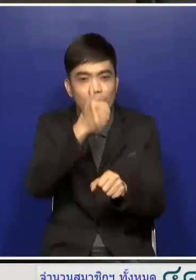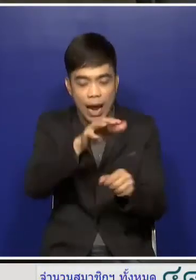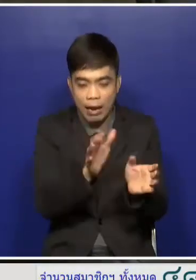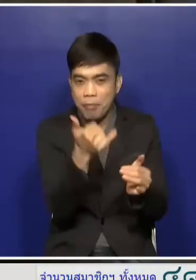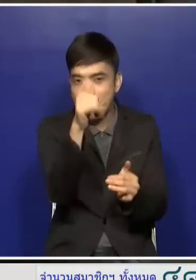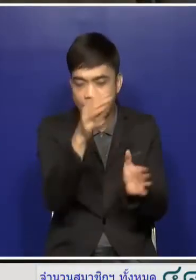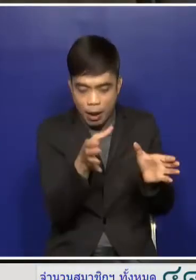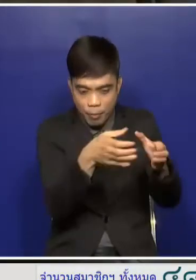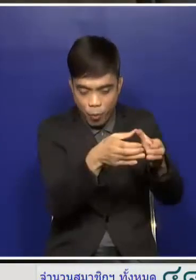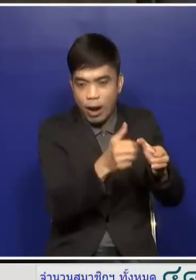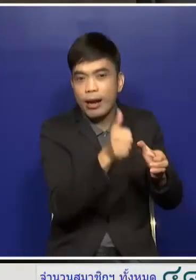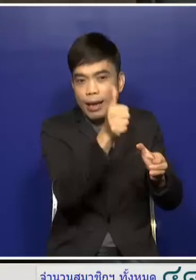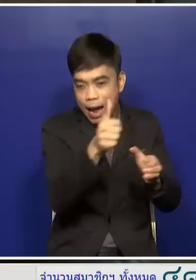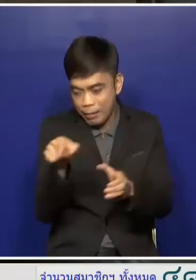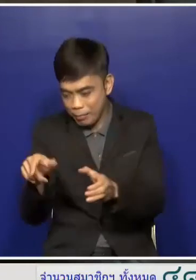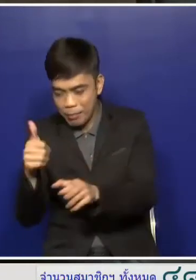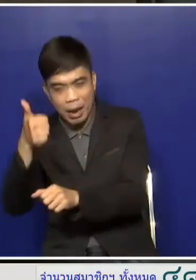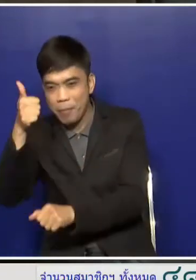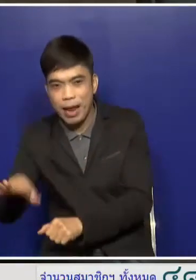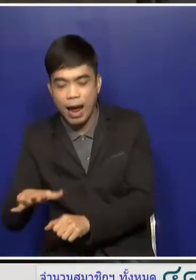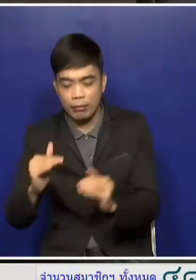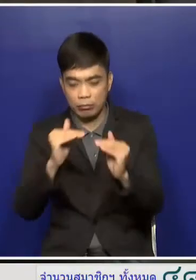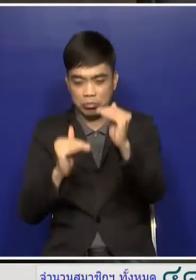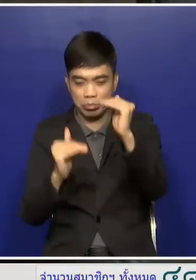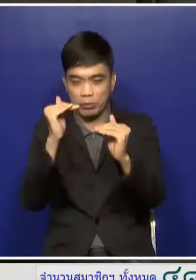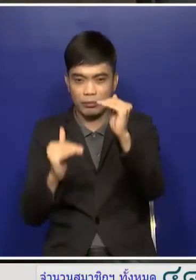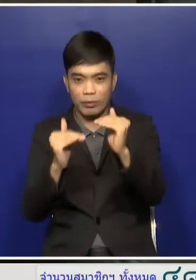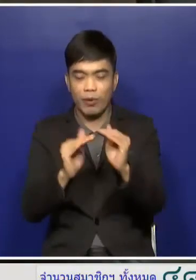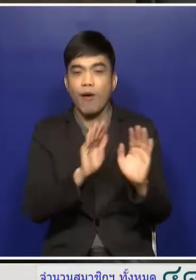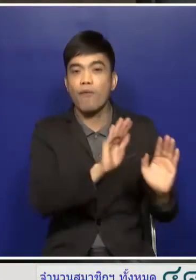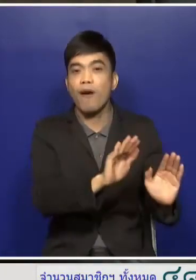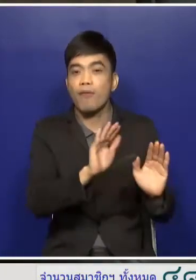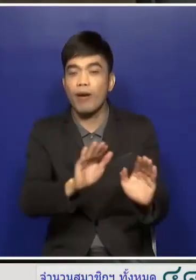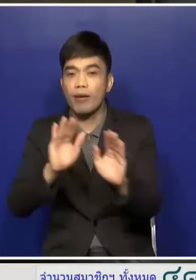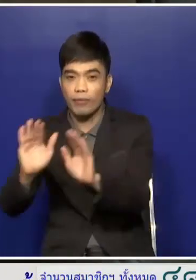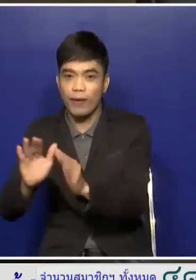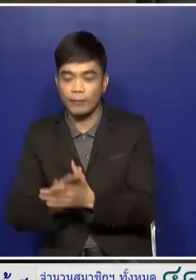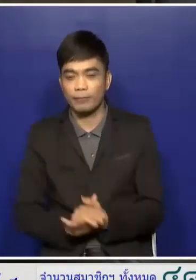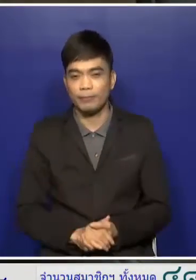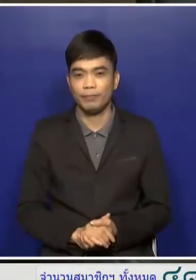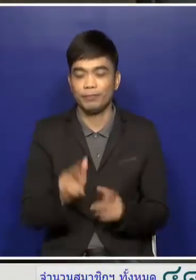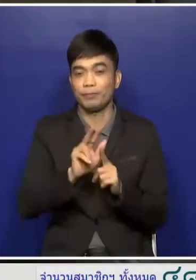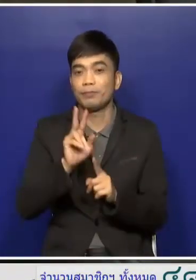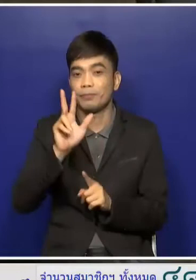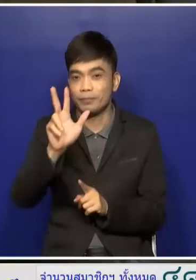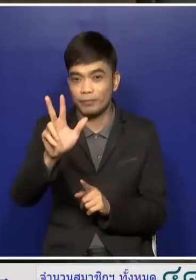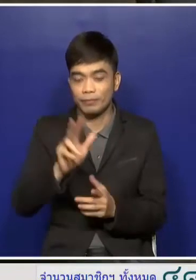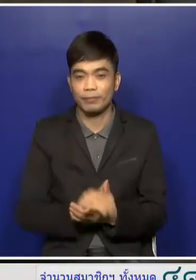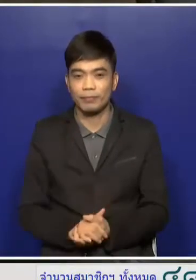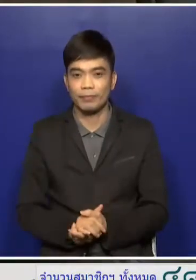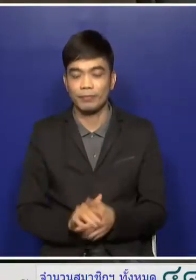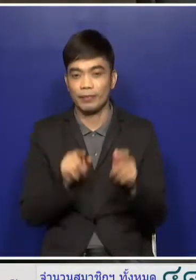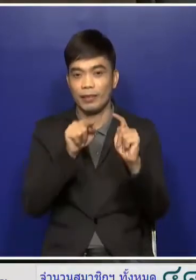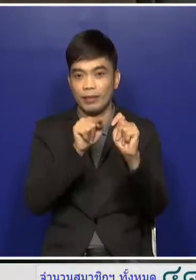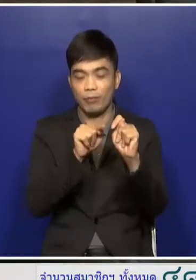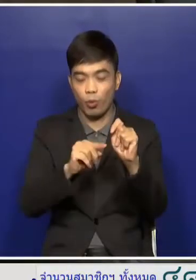างกลุ่มไม่ได้รับทำให้เกิดความเหลื่อมล้ำกันอันนี้เข้าฝากร้องเรียนมาครับเรื่องที่3ครับท่านประธานครับทางพี่น้องชาวตำบลโพ